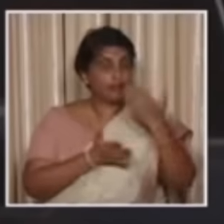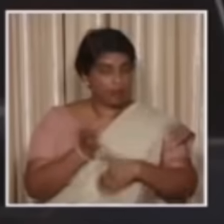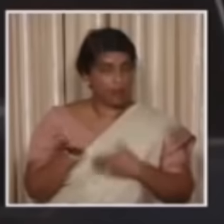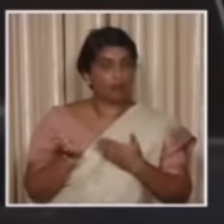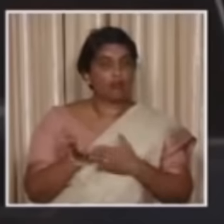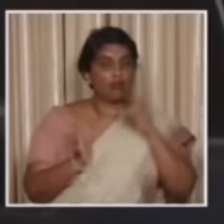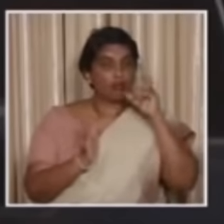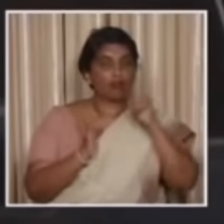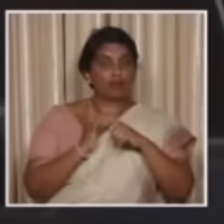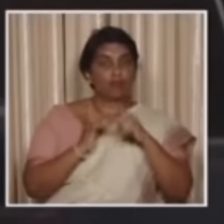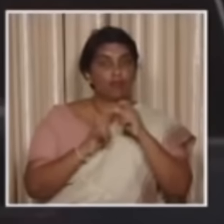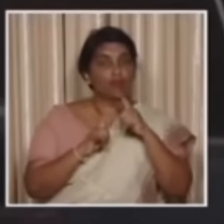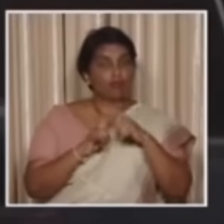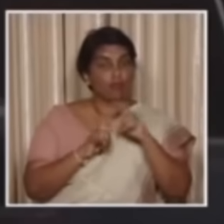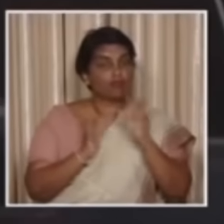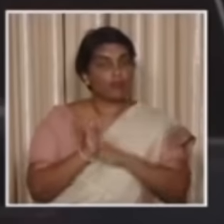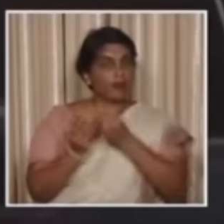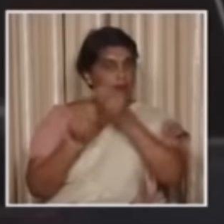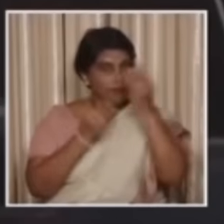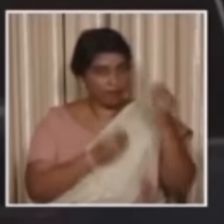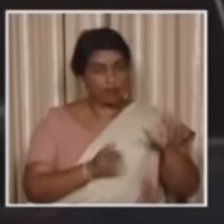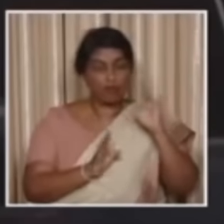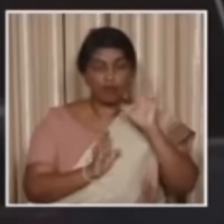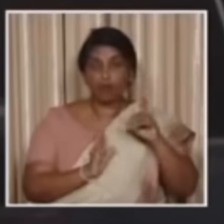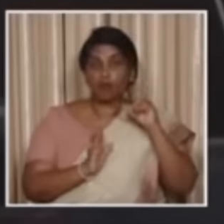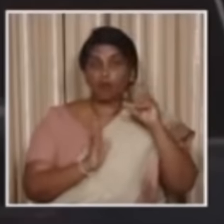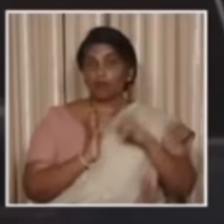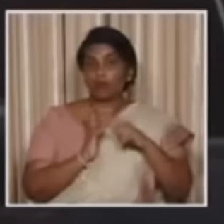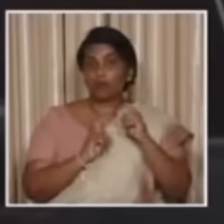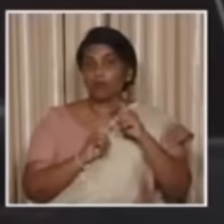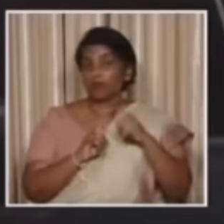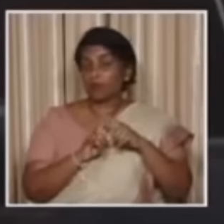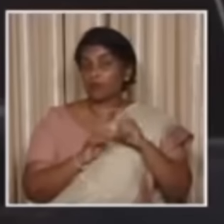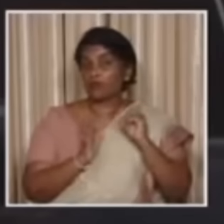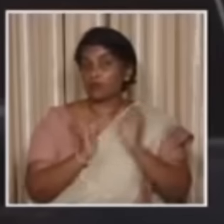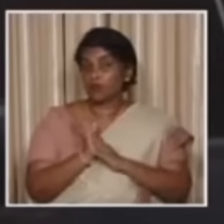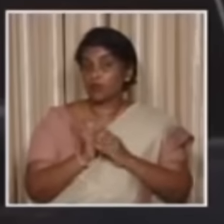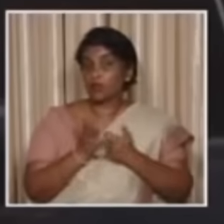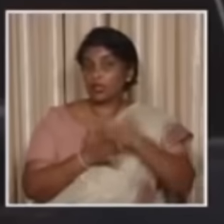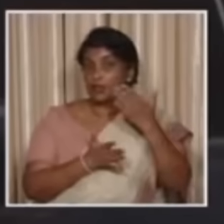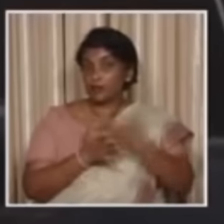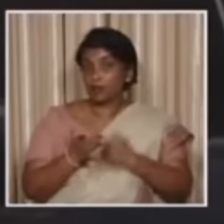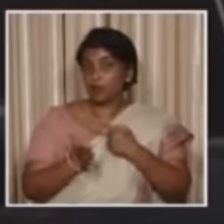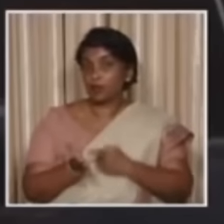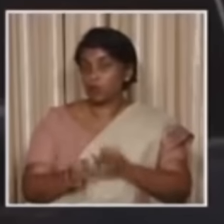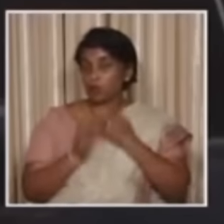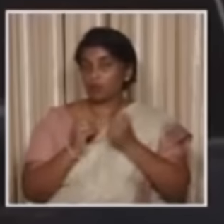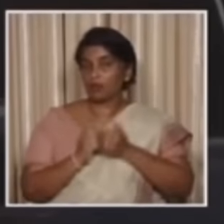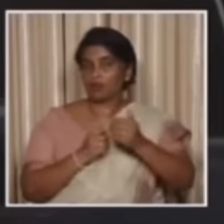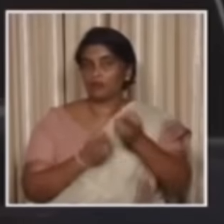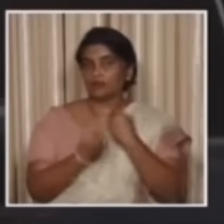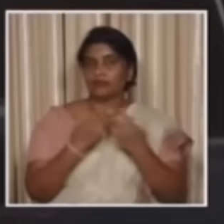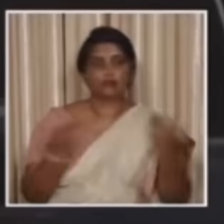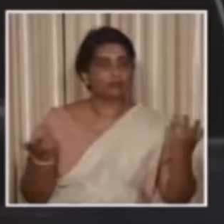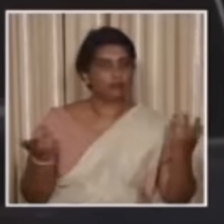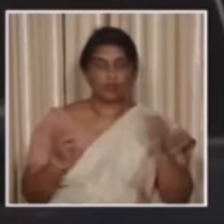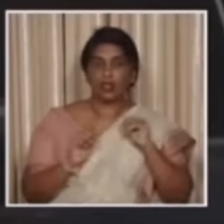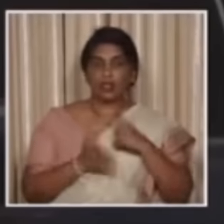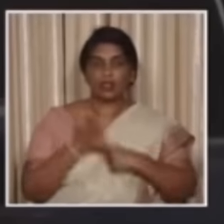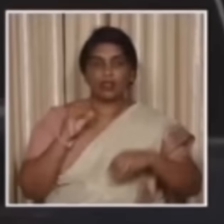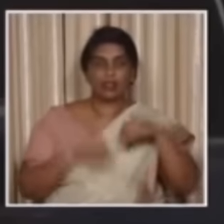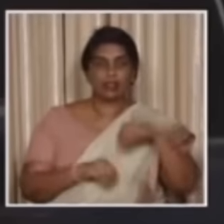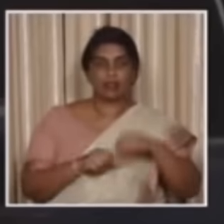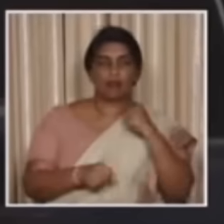कोप कमिटूटे वार्ता वेविल लतीन हेबे कोप कमिटूंग ये वार्ता मत पदनांग वेला इतनी हाट विमर्शन गीने मुकद देशपालने